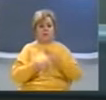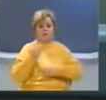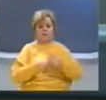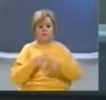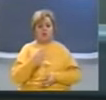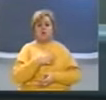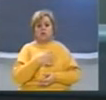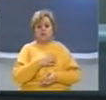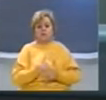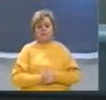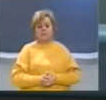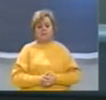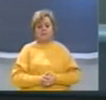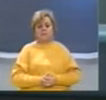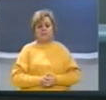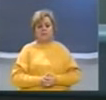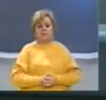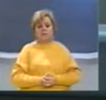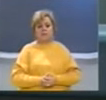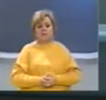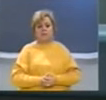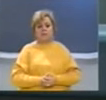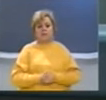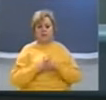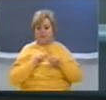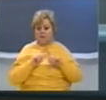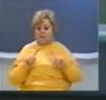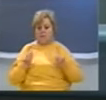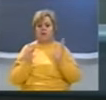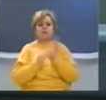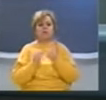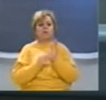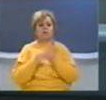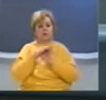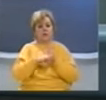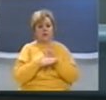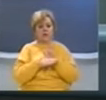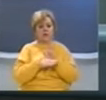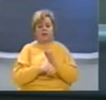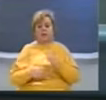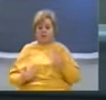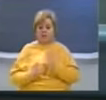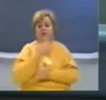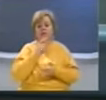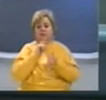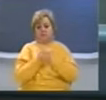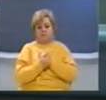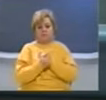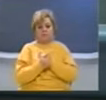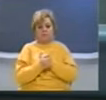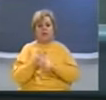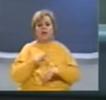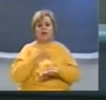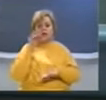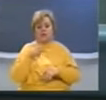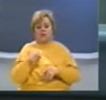social. Në një farë forme ishte e nevojshme që ky ligj të nënshtrojë edhe një herë një plotësim ndryshimi. Ideja ishte